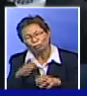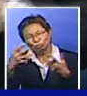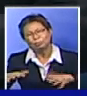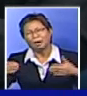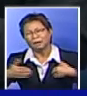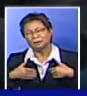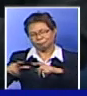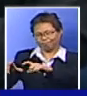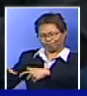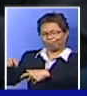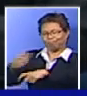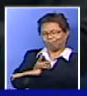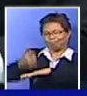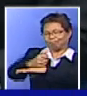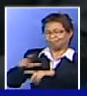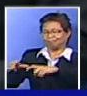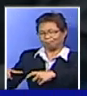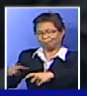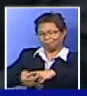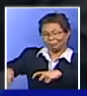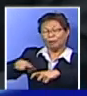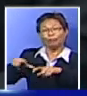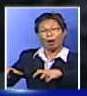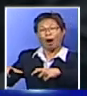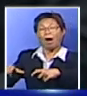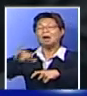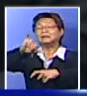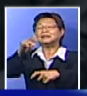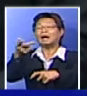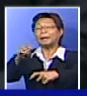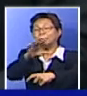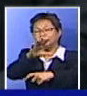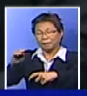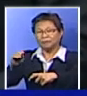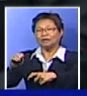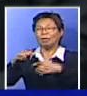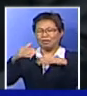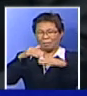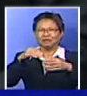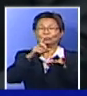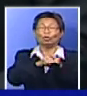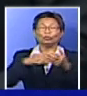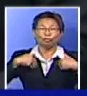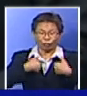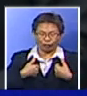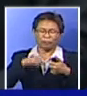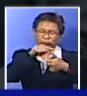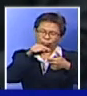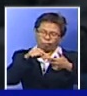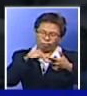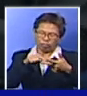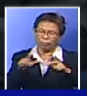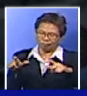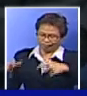satu task Force yang telah diwujudkan di kalangan pihak jakim termasuk juga veterina termasuk juga pihak-pihak berkaitan di